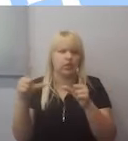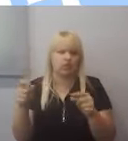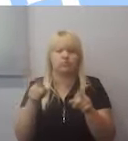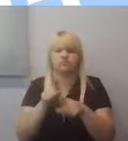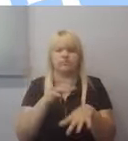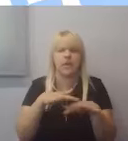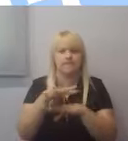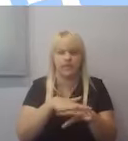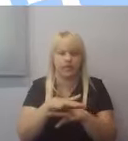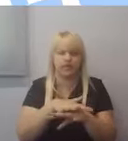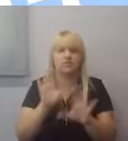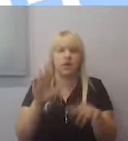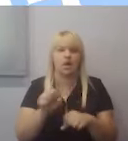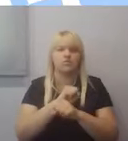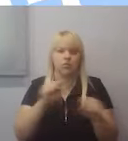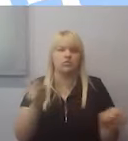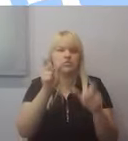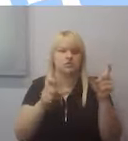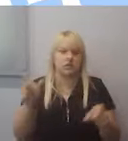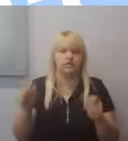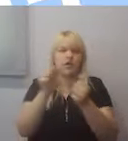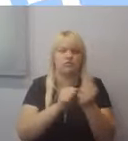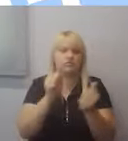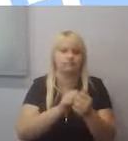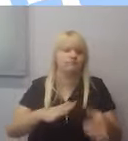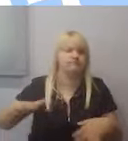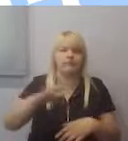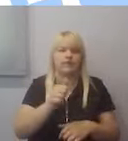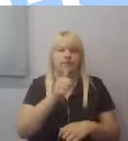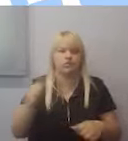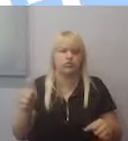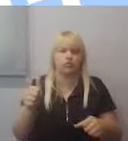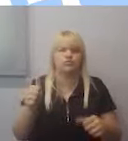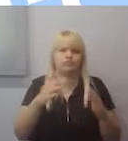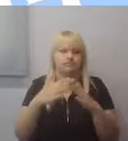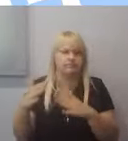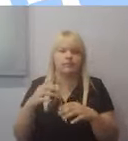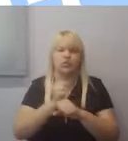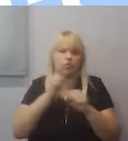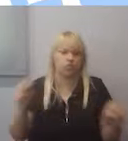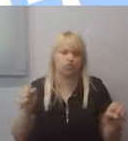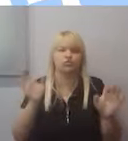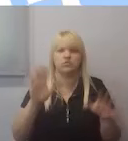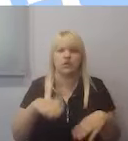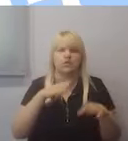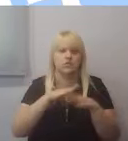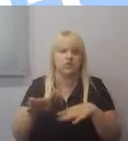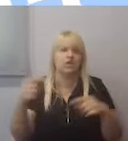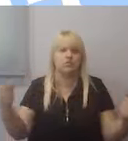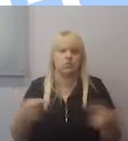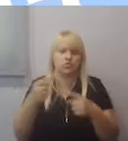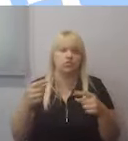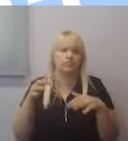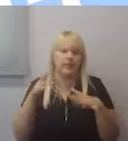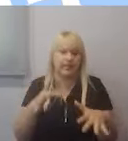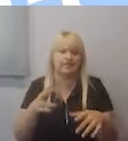lai nodrošinātu cilvēku vides īpašumu drošību kā arī īstenot atbilstošu rīcību katastrofas vai katastrofas draudu gadījumā